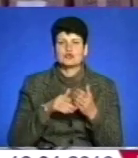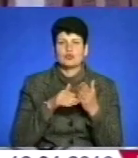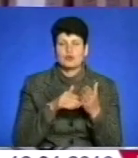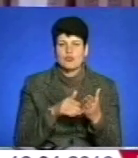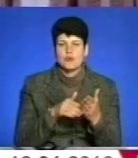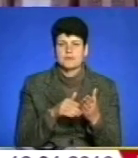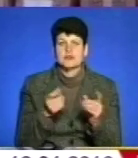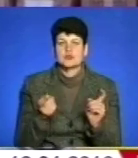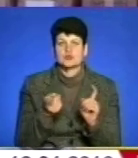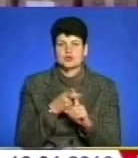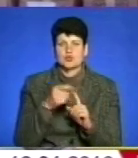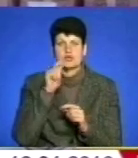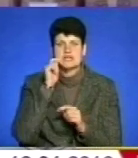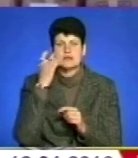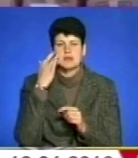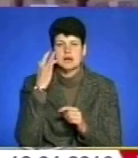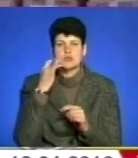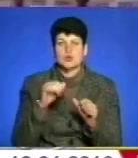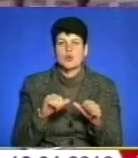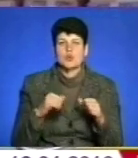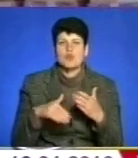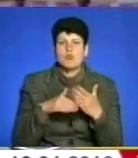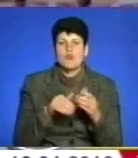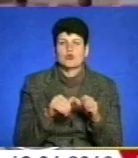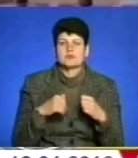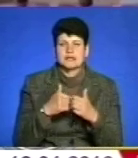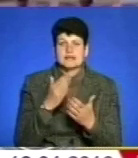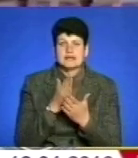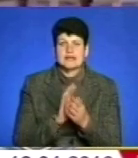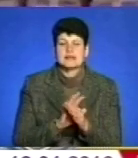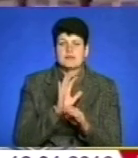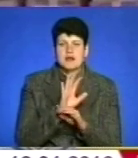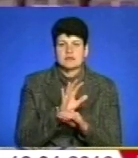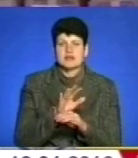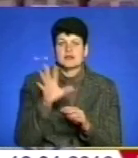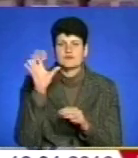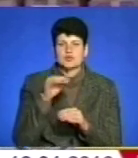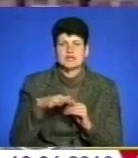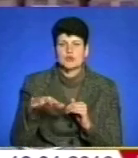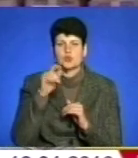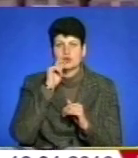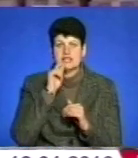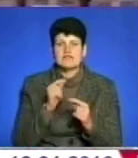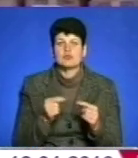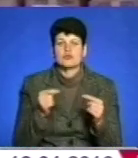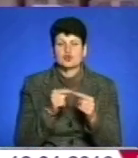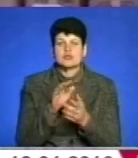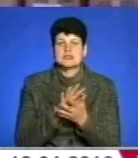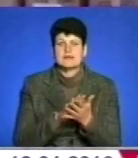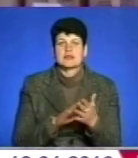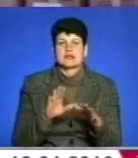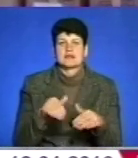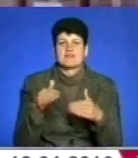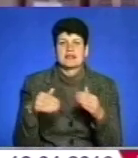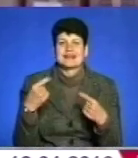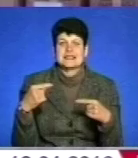злученого українсько-американського допомогового комітету, вона фактично направлена на всю територію України відповідно до тих заявок, які надсилали різні